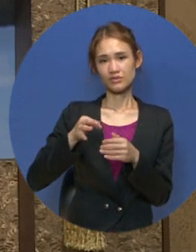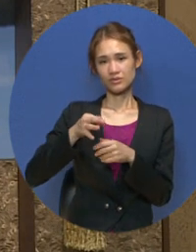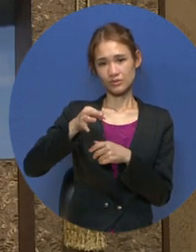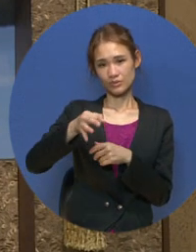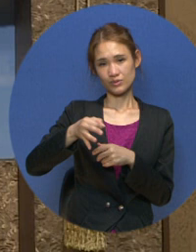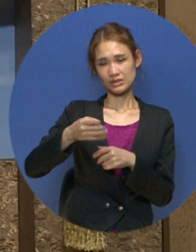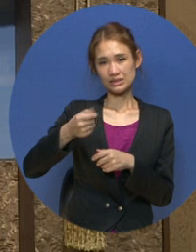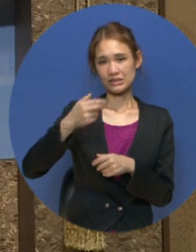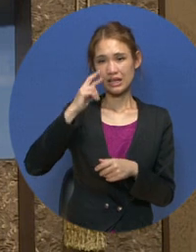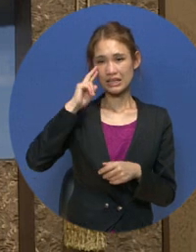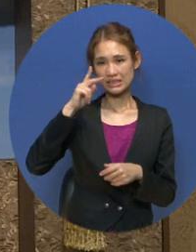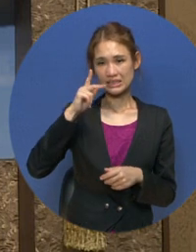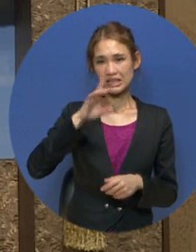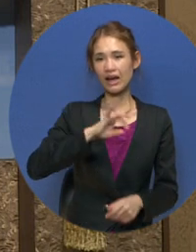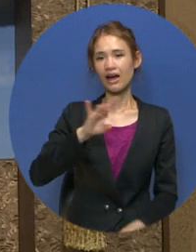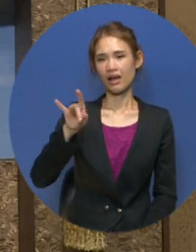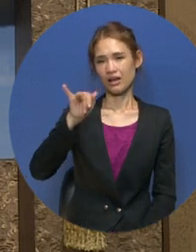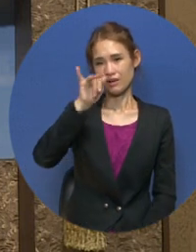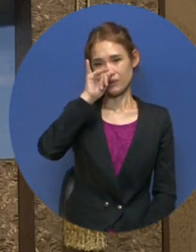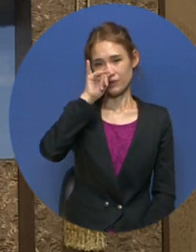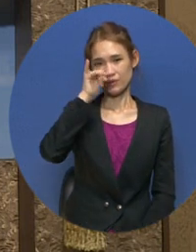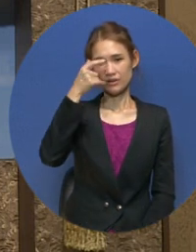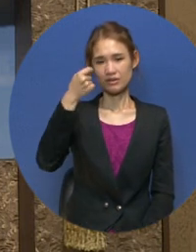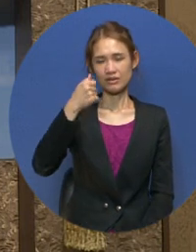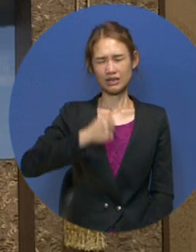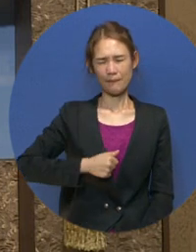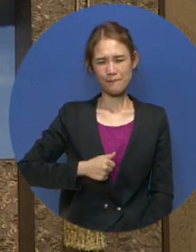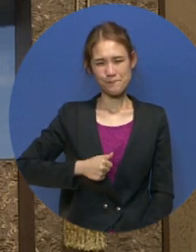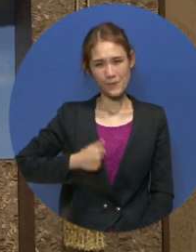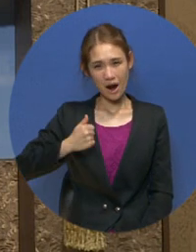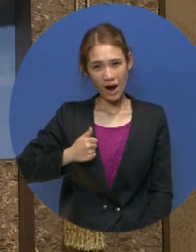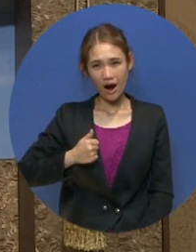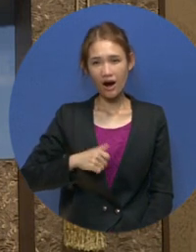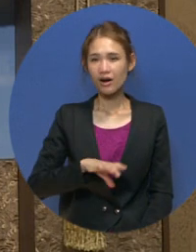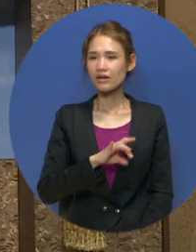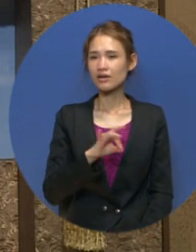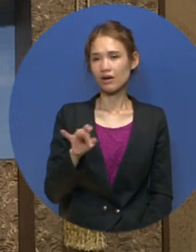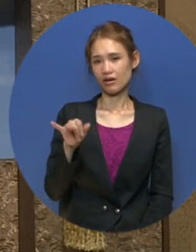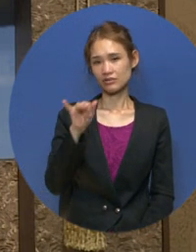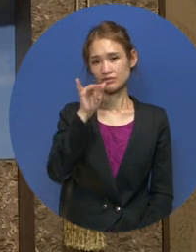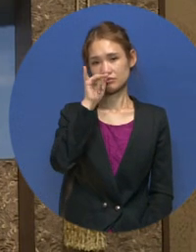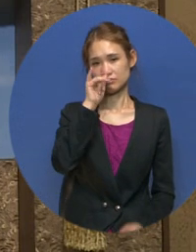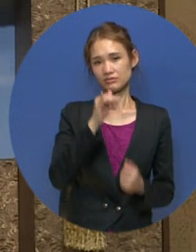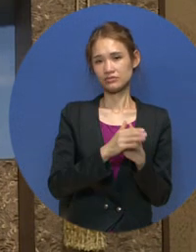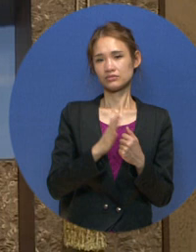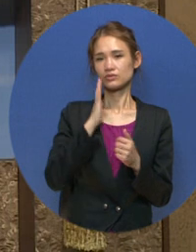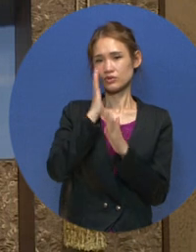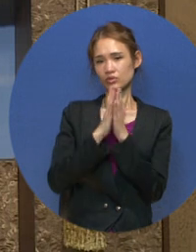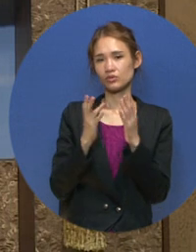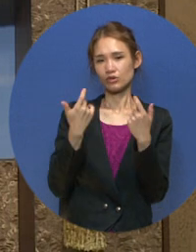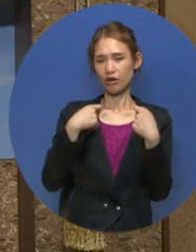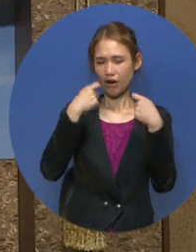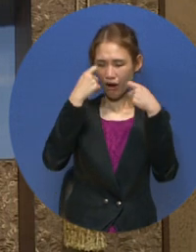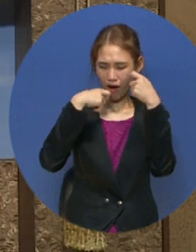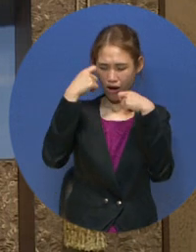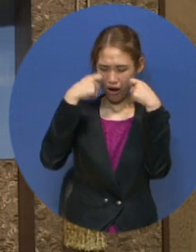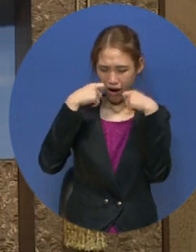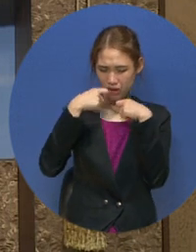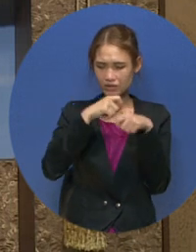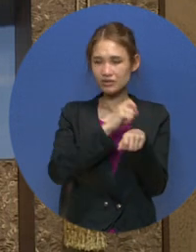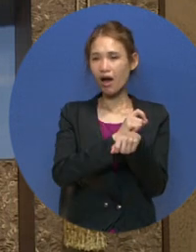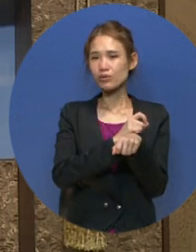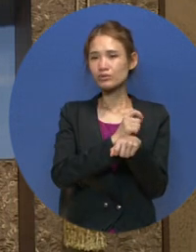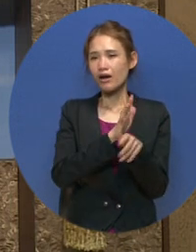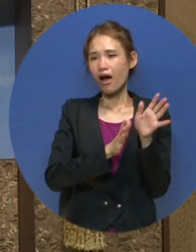주는 비용도 틀릴 때도 있고 이제 그러다 보니까 화를 내어서 가끔은 저희 숲 직원들이 울면서 사무실로 뛰어오는